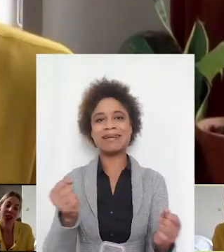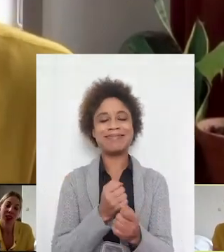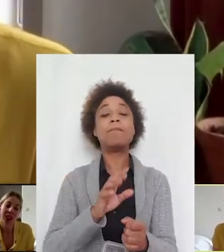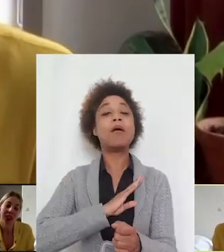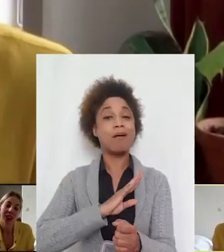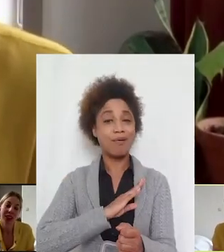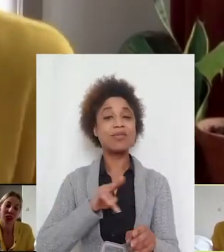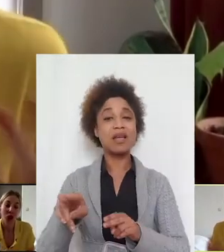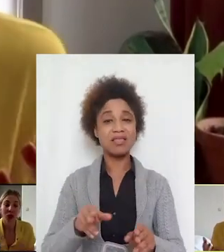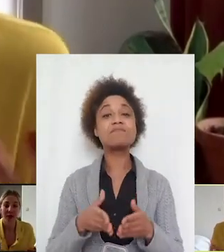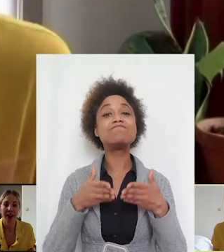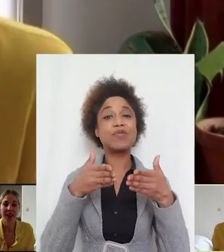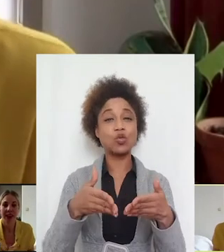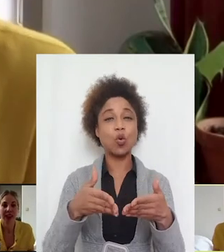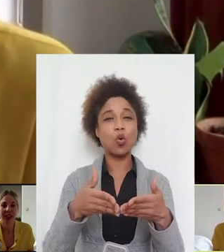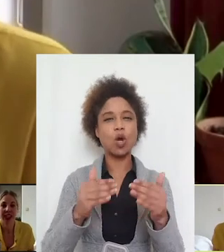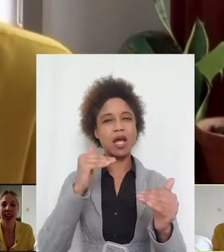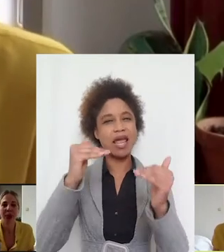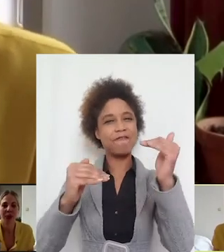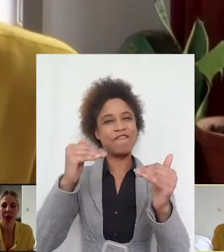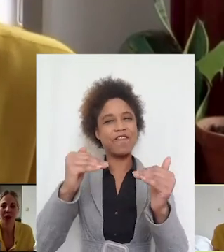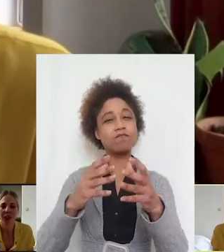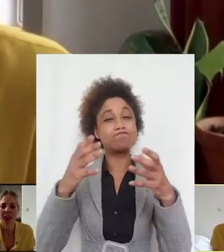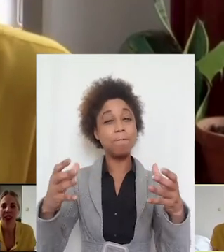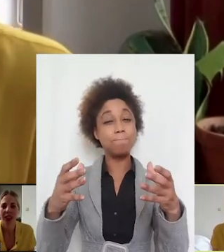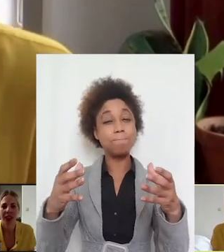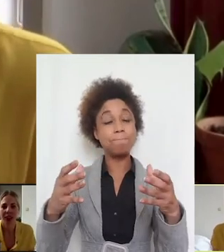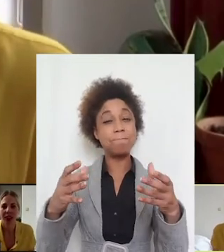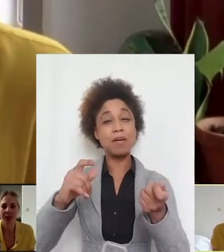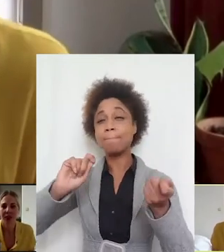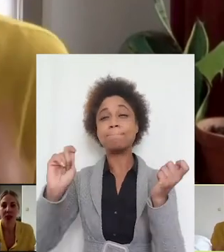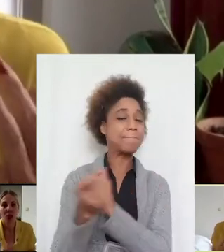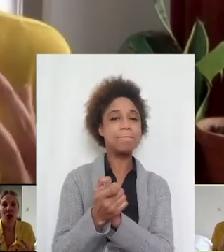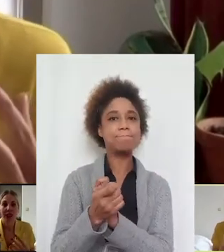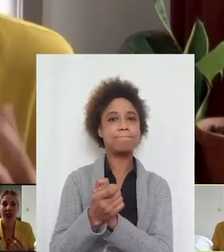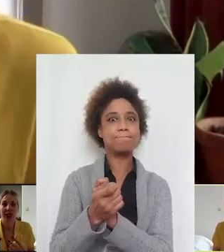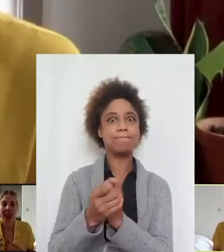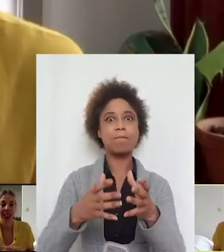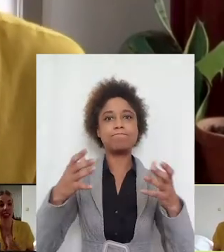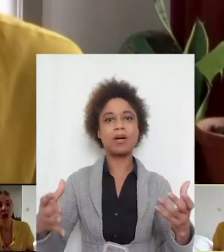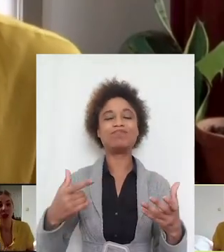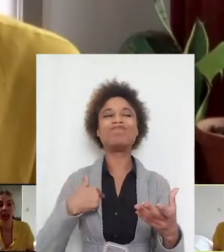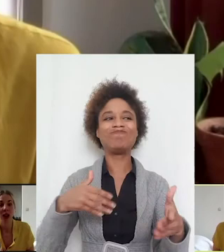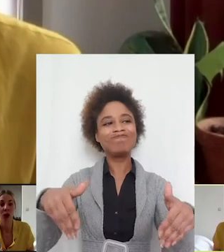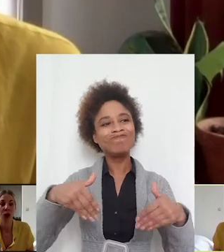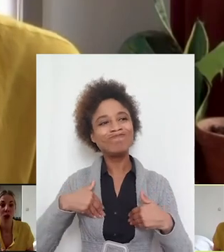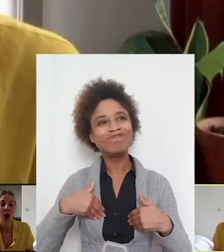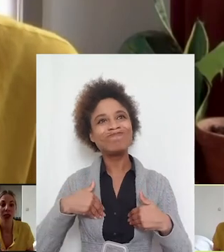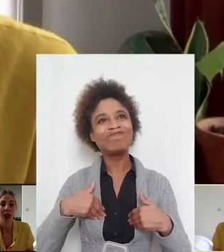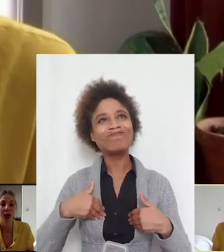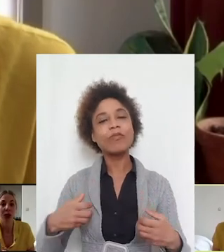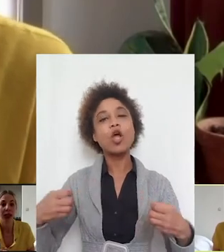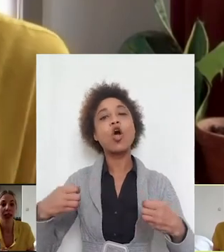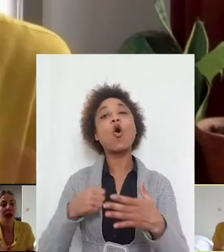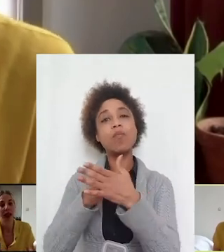theaterbezoek groot effect en is ingrijpend veranderd. Corona is een extra obstakel voor sommige mensen